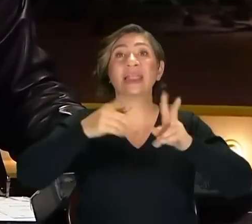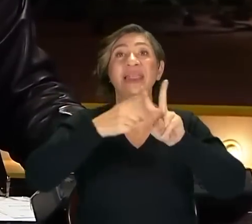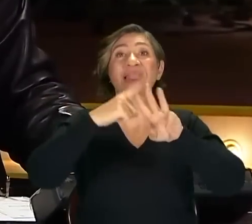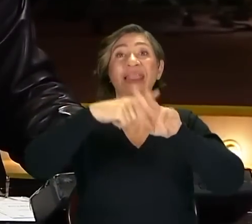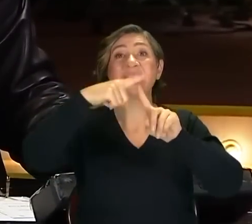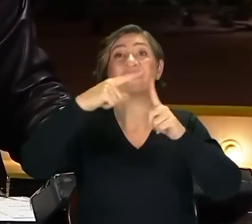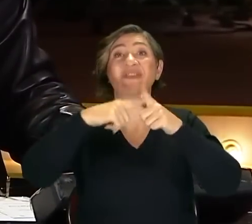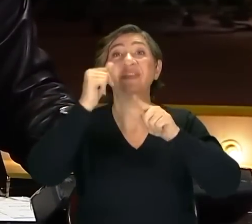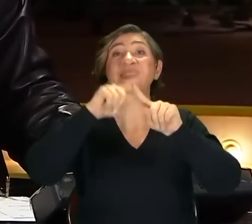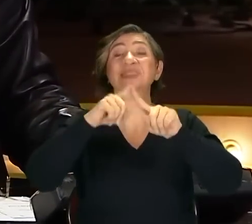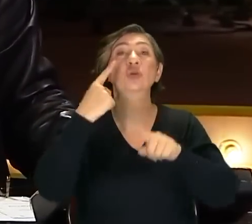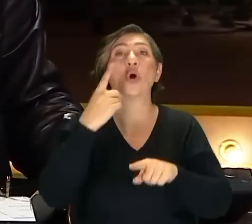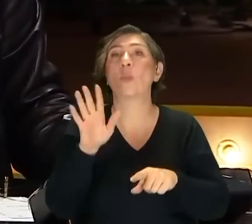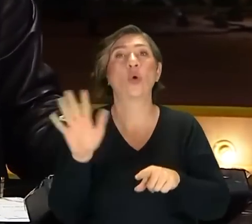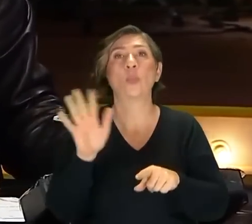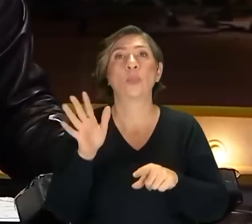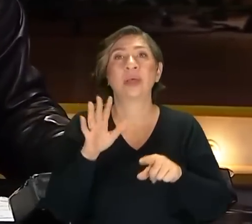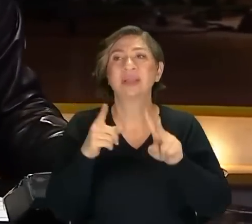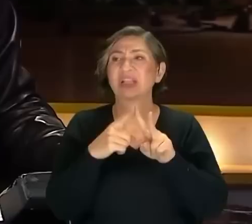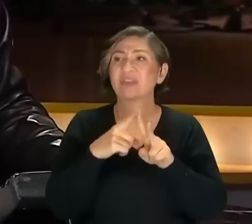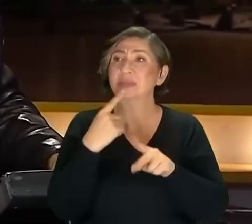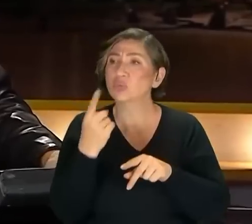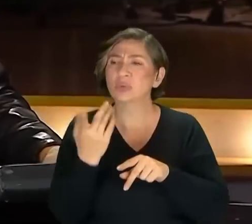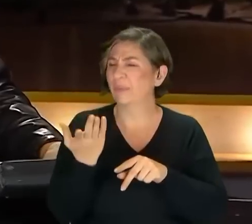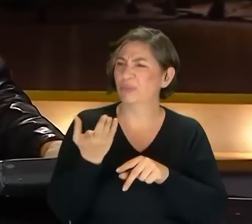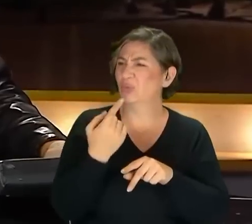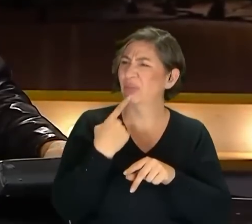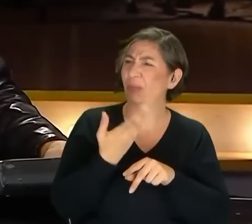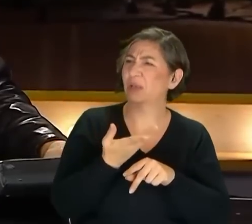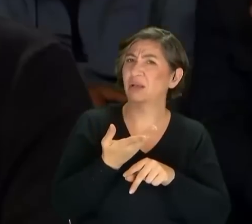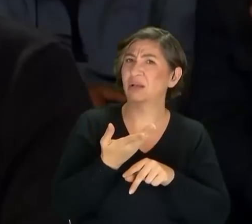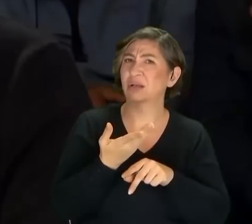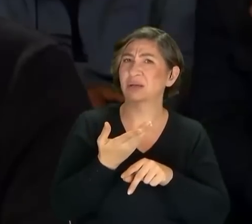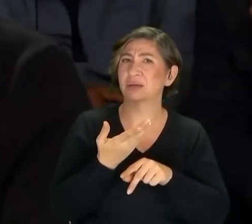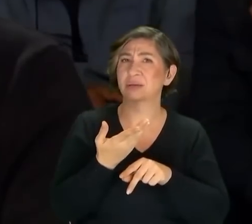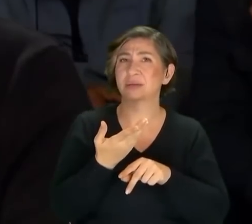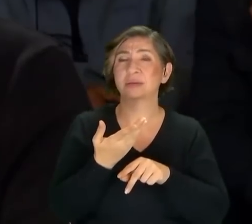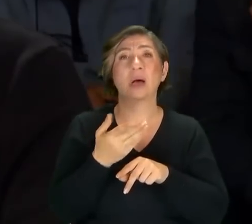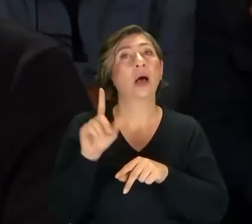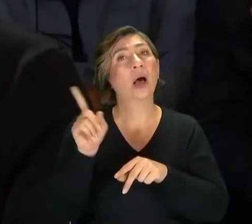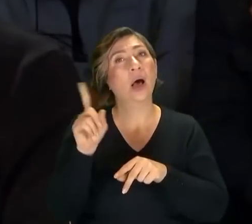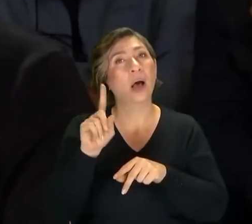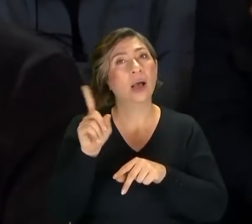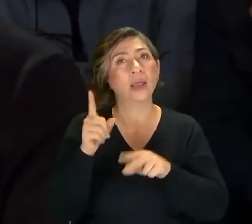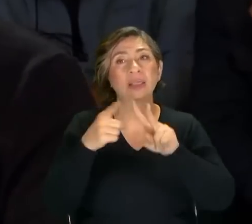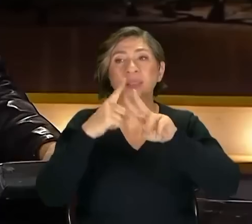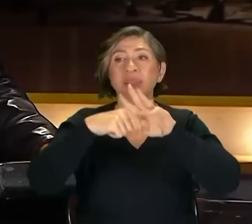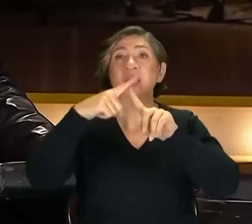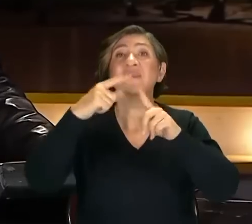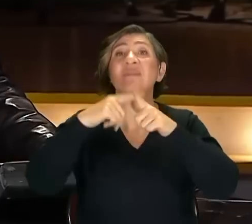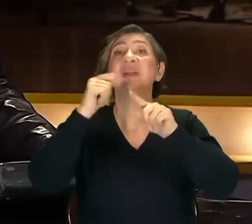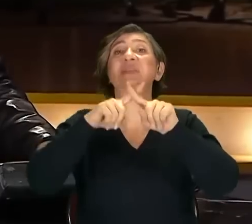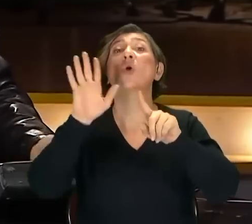Netflix görmüyorum. Paris'te Netflix diyorsun. Pardon. Çünkü bize her şey daha geç geliyor. Hayır abi, ne Netflix'i?